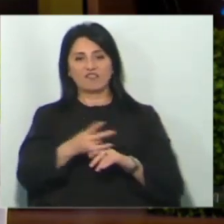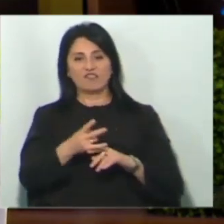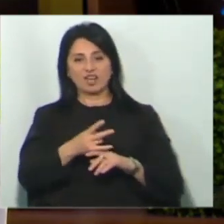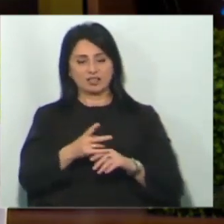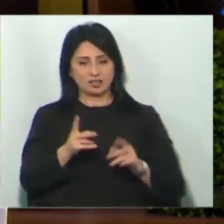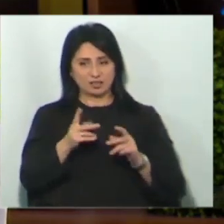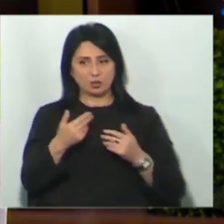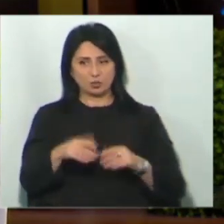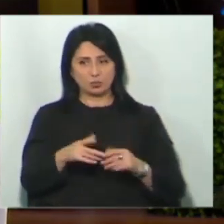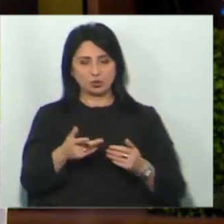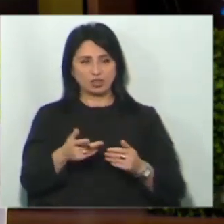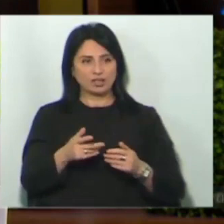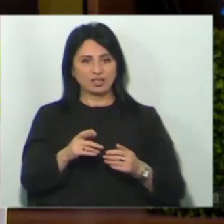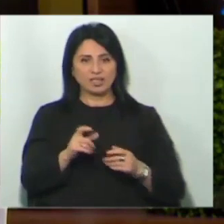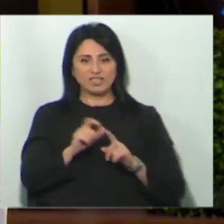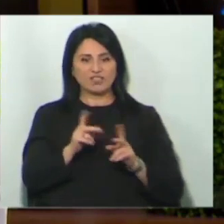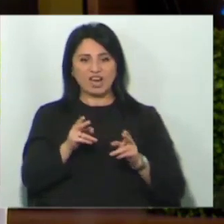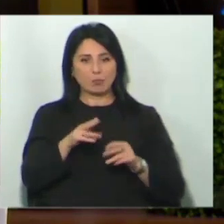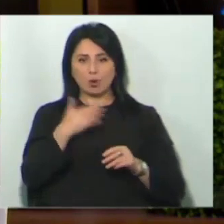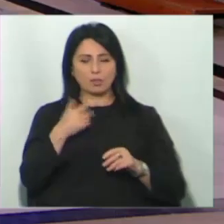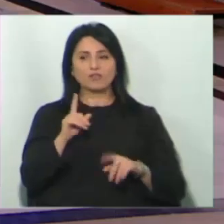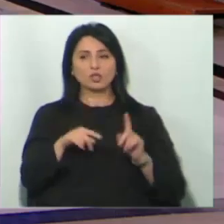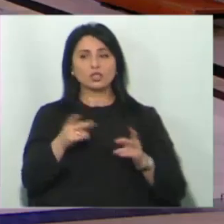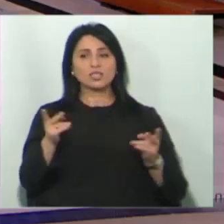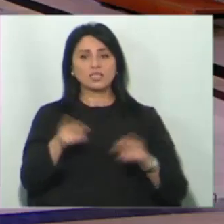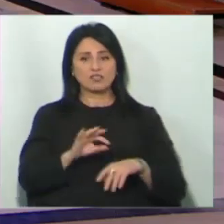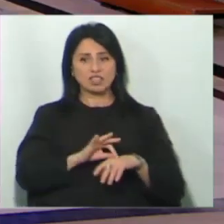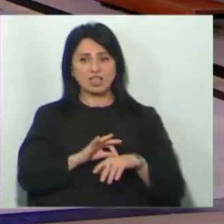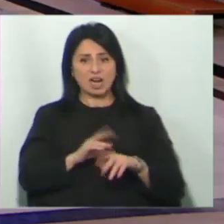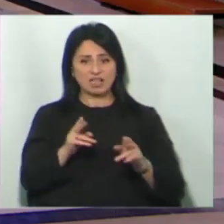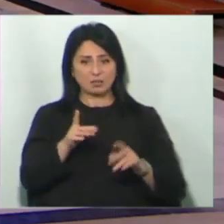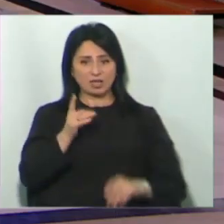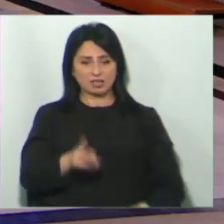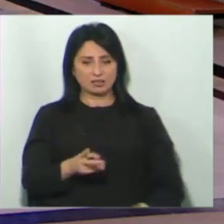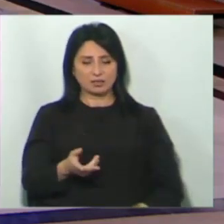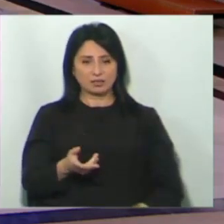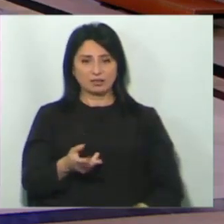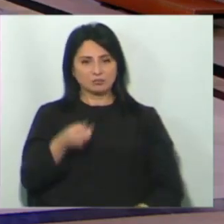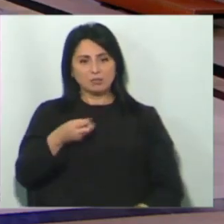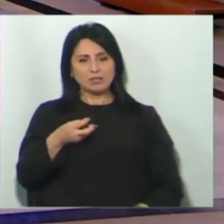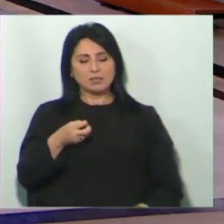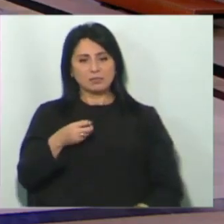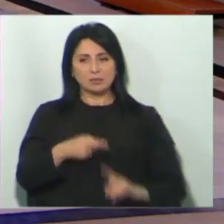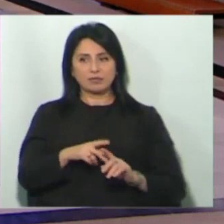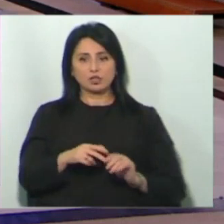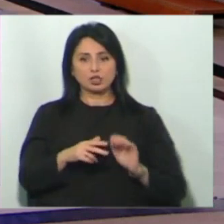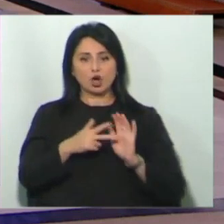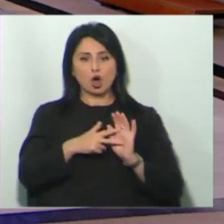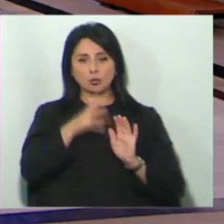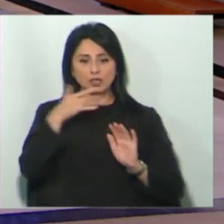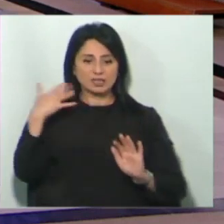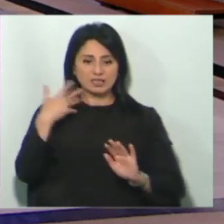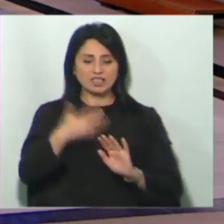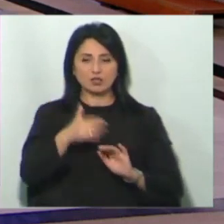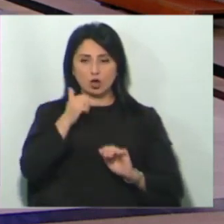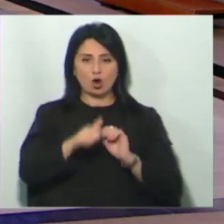არ დავძაბავ სიტუაციას, მაგრამ ზოგჯერ საჭიროა კანის კიბოს რისკი გაიზარდა. 80-იანი წლებიდან